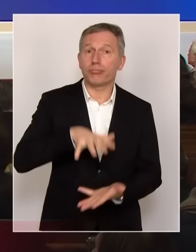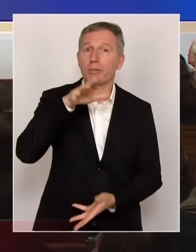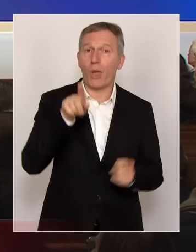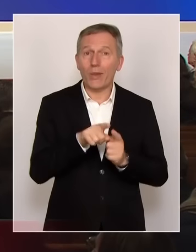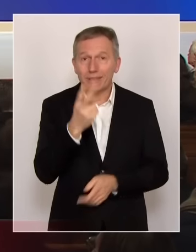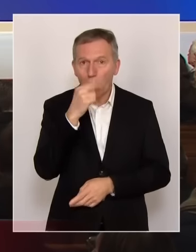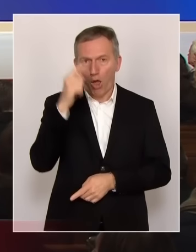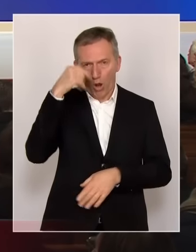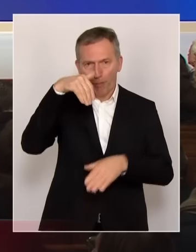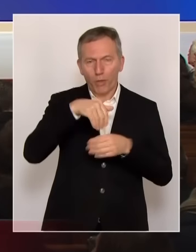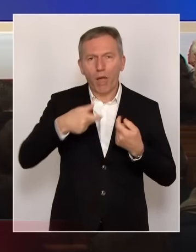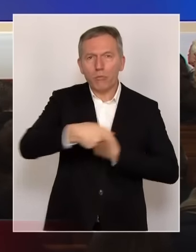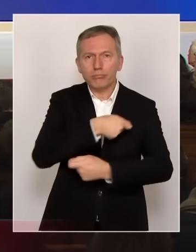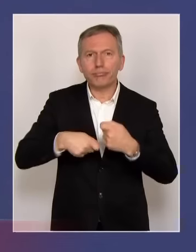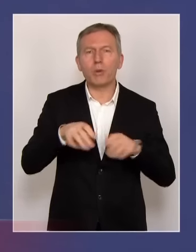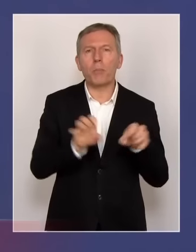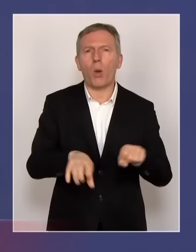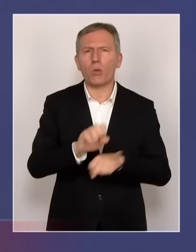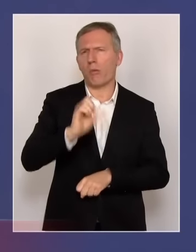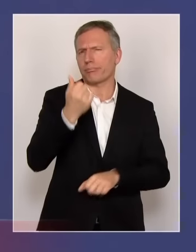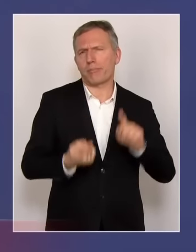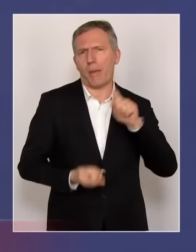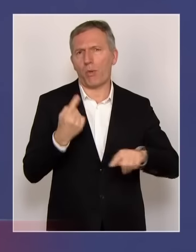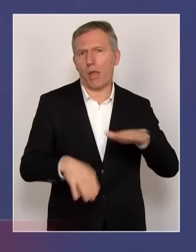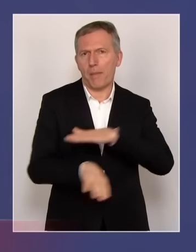Européen. Et c'est fondamental là aussi.